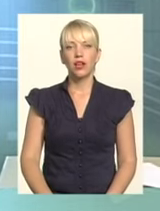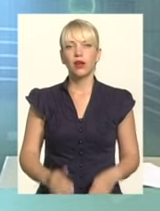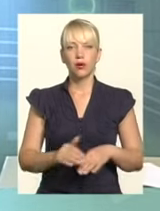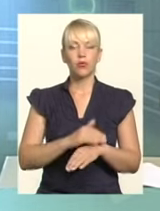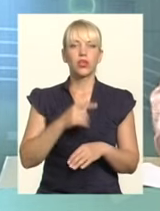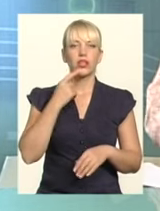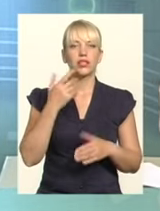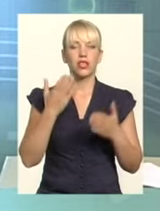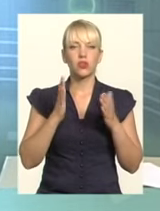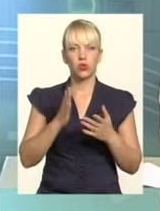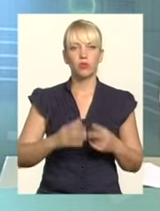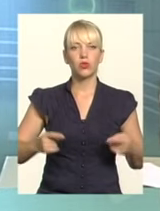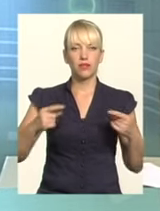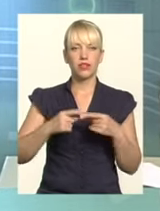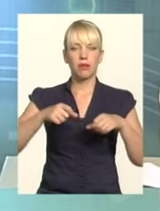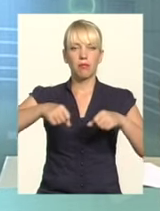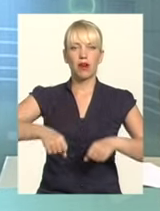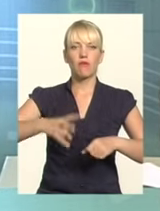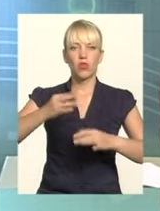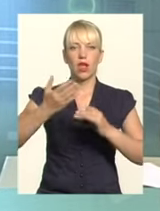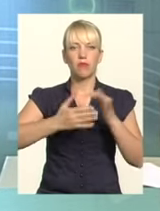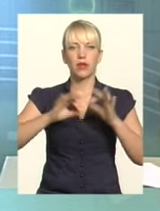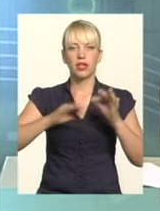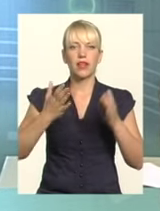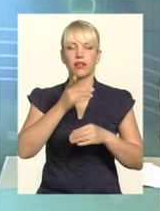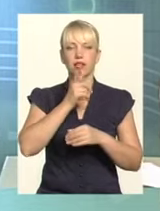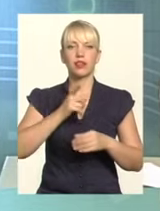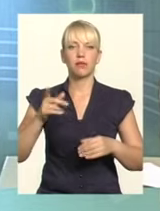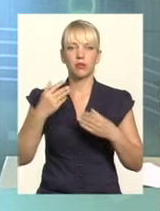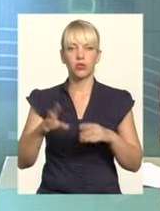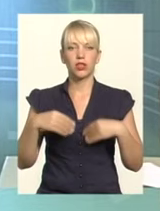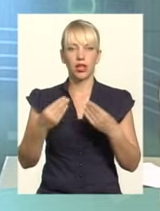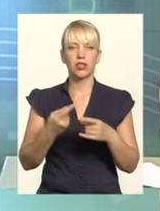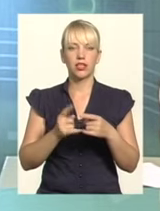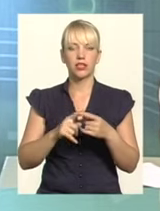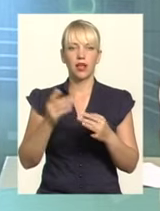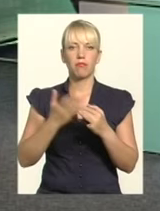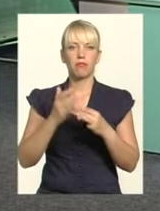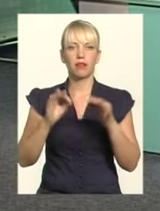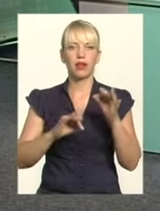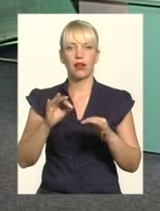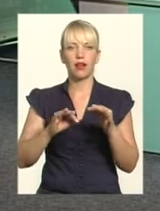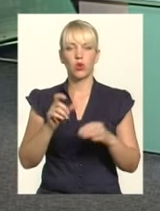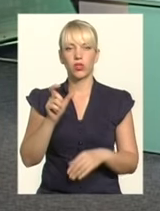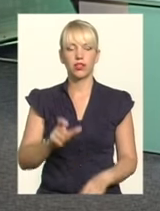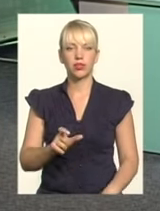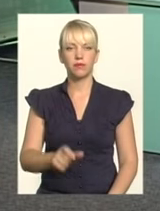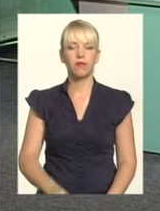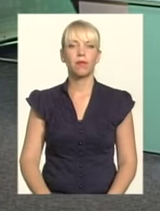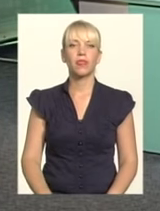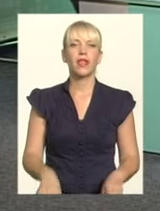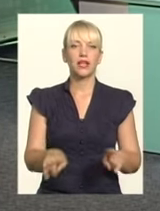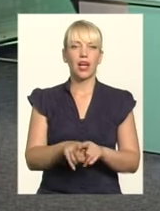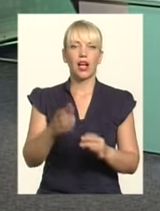буде визначено право на пільгу, на який термін буде надана така пільга людині?